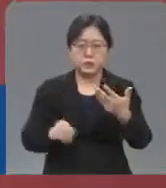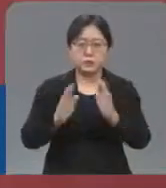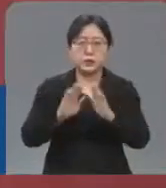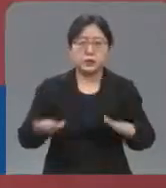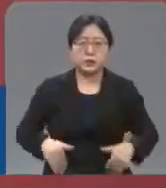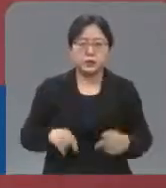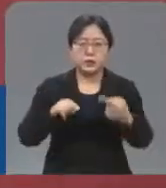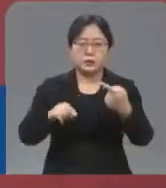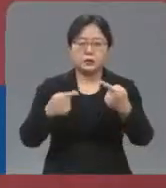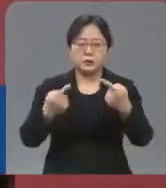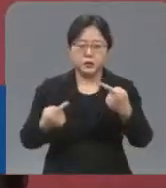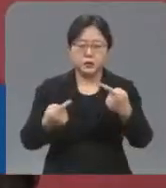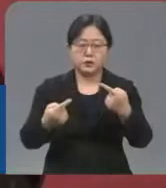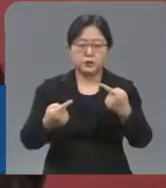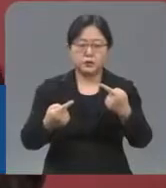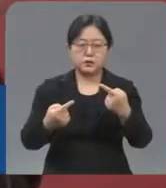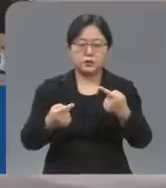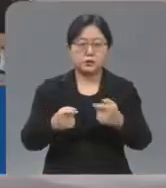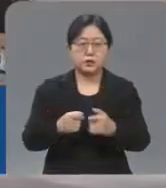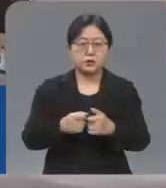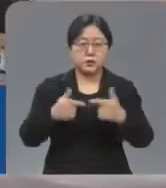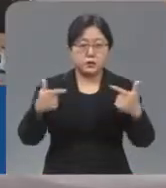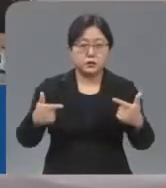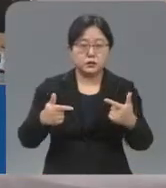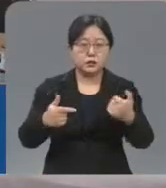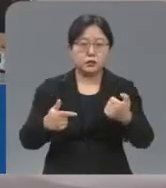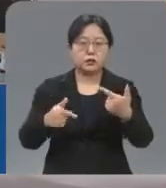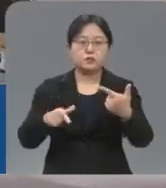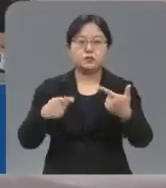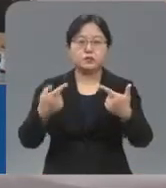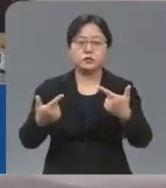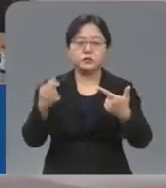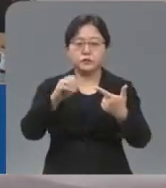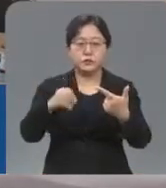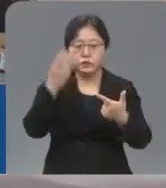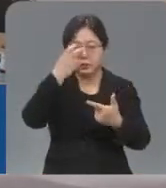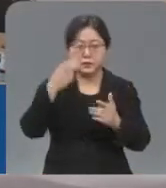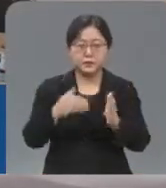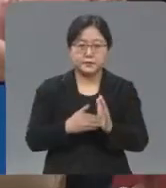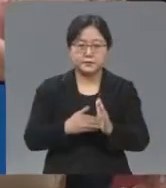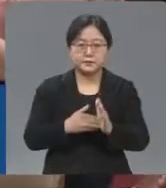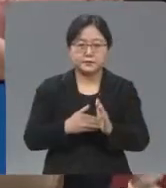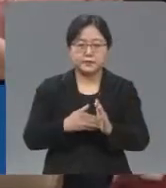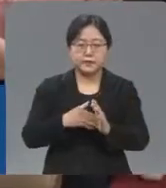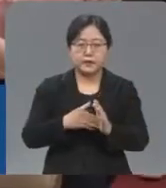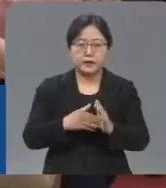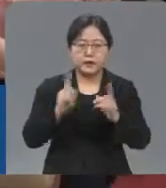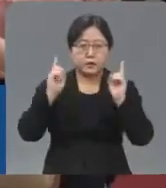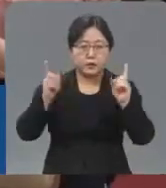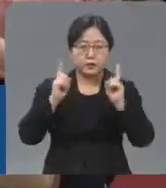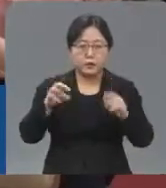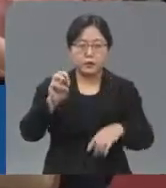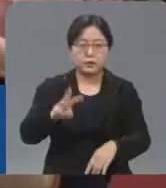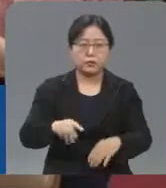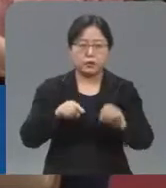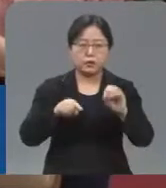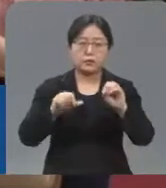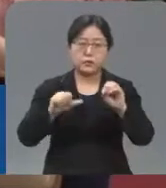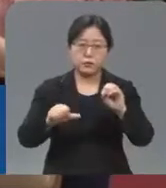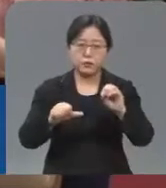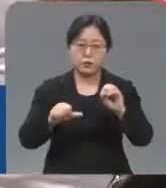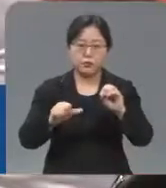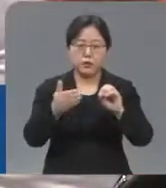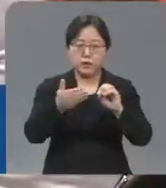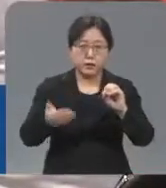전남은 1.1%포인트 늘어난 56.6%를 기록했습니다. 반면 실업률은 광주가